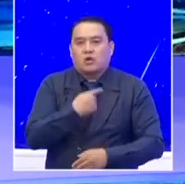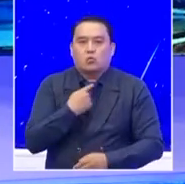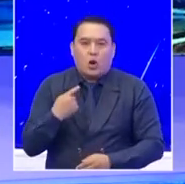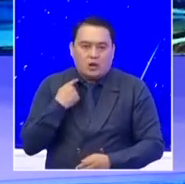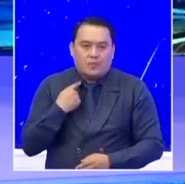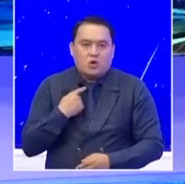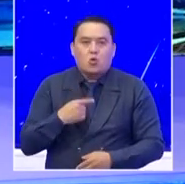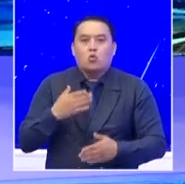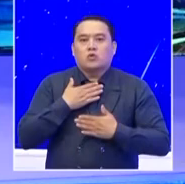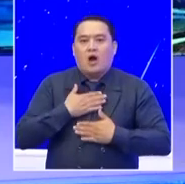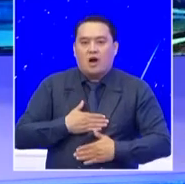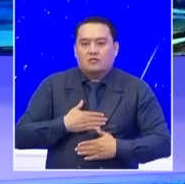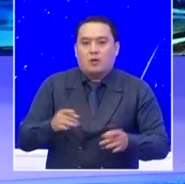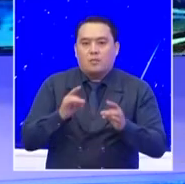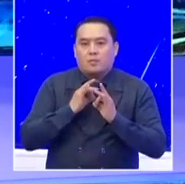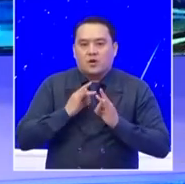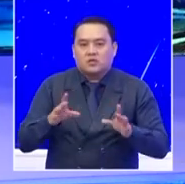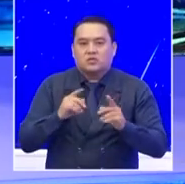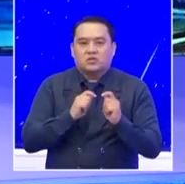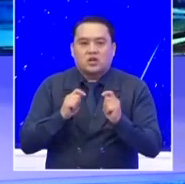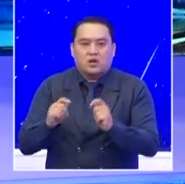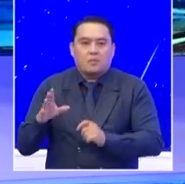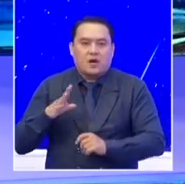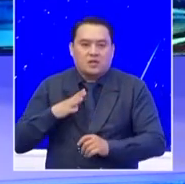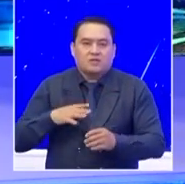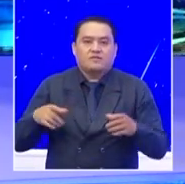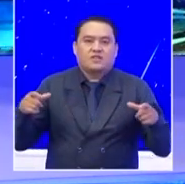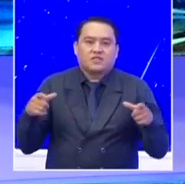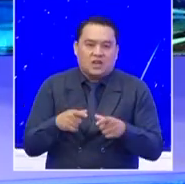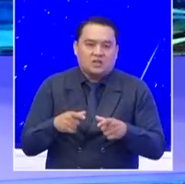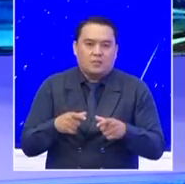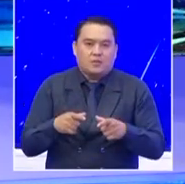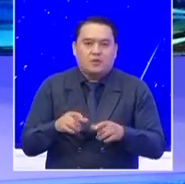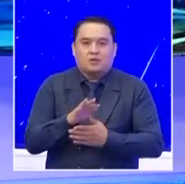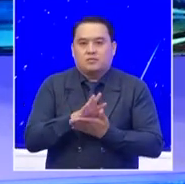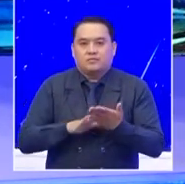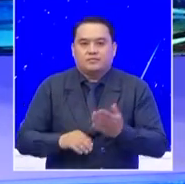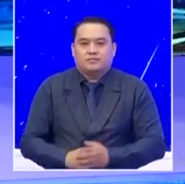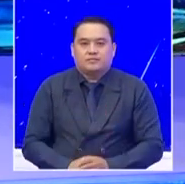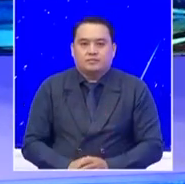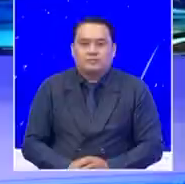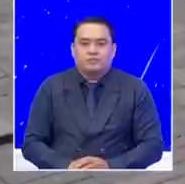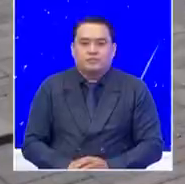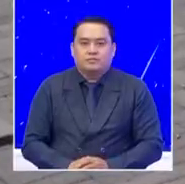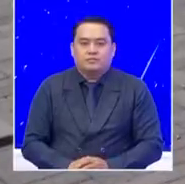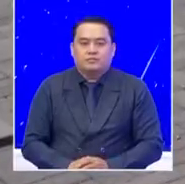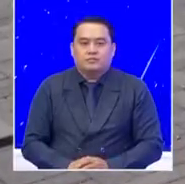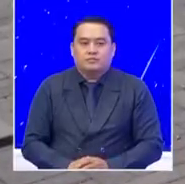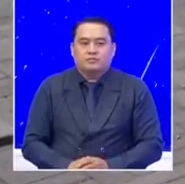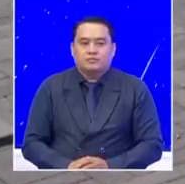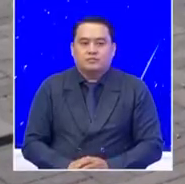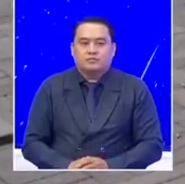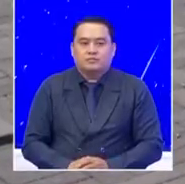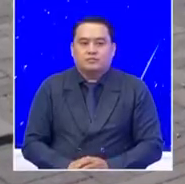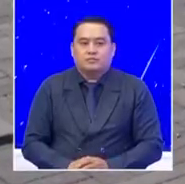центра. Особое удовольствие концерт доставил тем, кто сейчас находится в изоляции. Далее расскажет наш корреспондент. Давайте